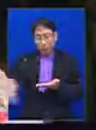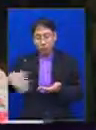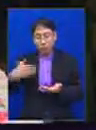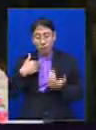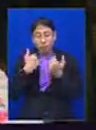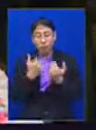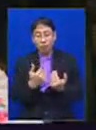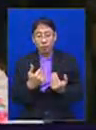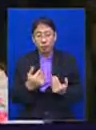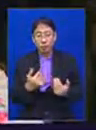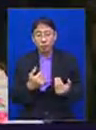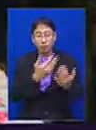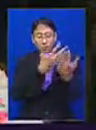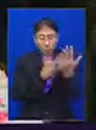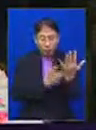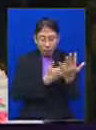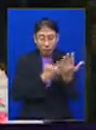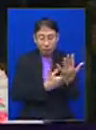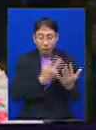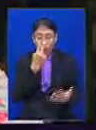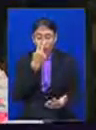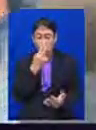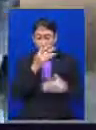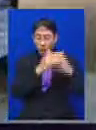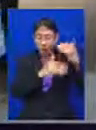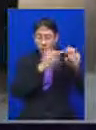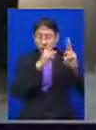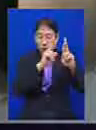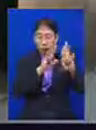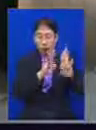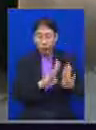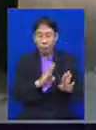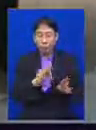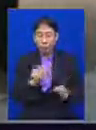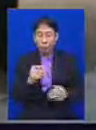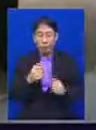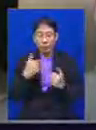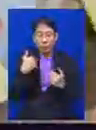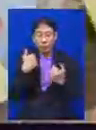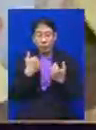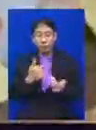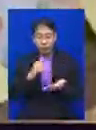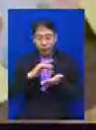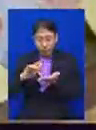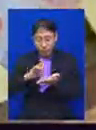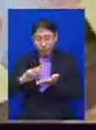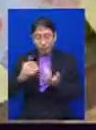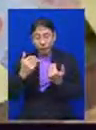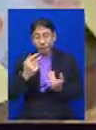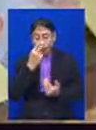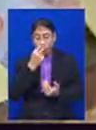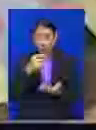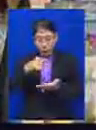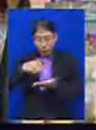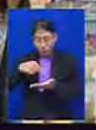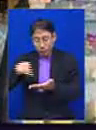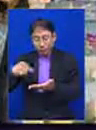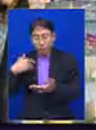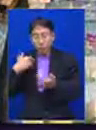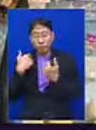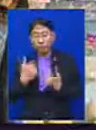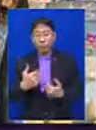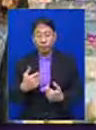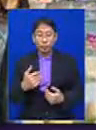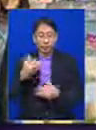ร้อมกันนี้สำนักงานสลากยังอยู่ระหว่างการพัฒนาระบบคัดกรองในรูปแบบแอปพลิเคชันเพื่อความรวดเร็วในการตรวจสอบคาดว่าห